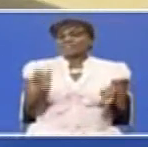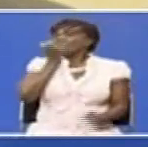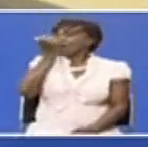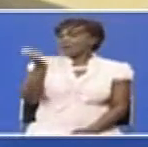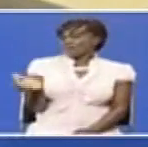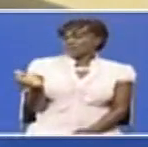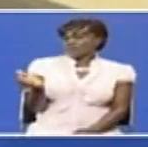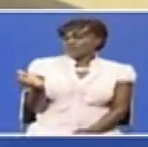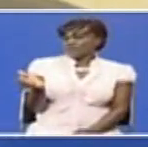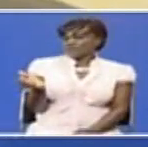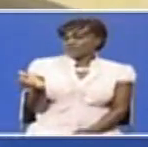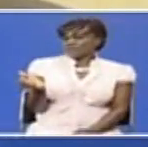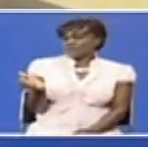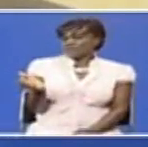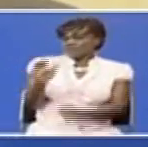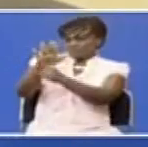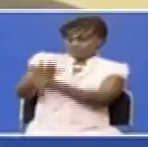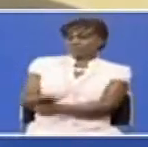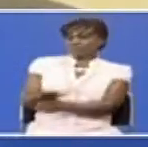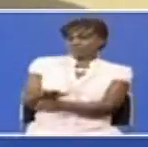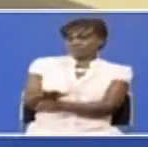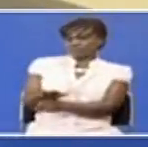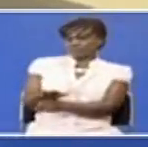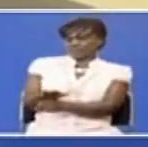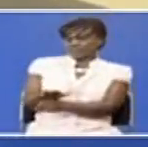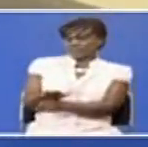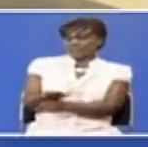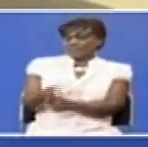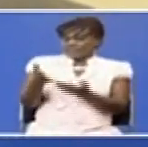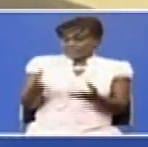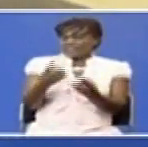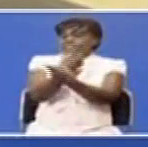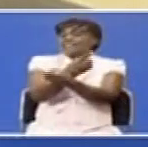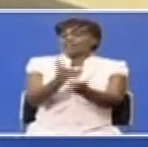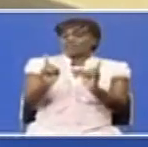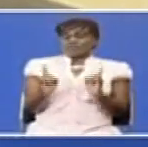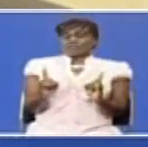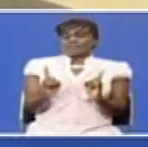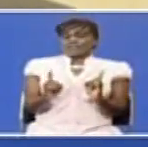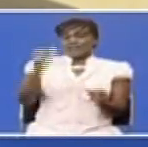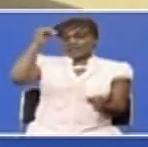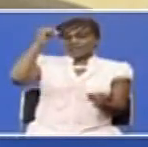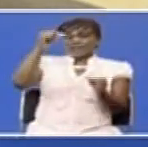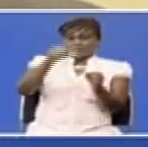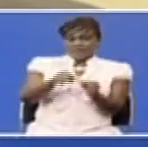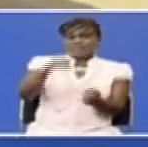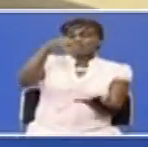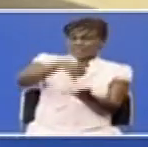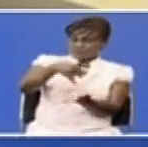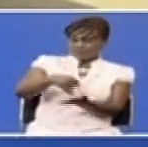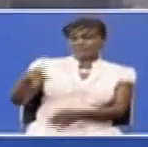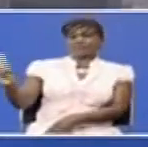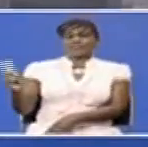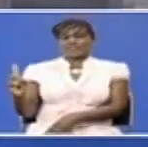arrogance, intimidation. This is a democracy. We must remind everybody, including the